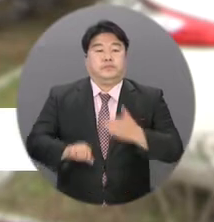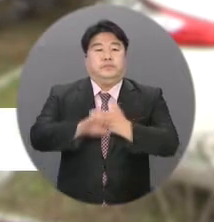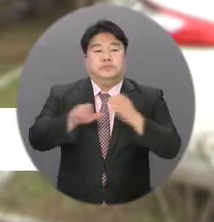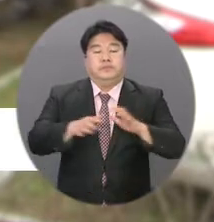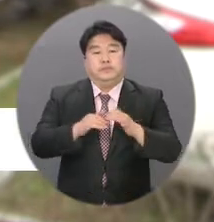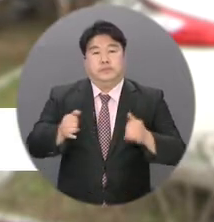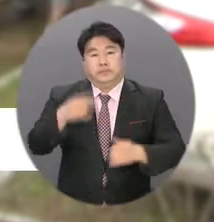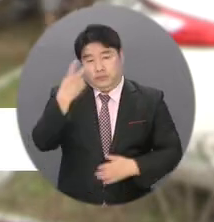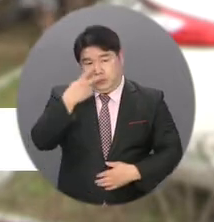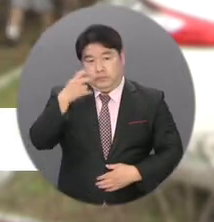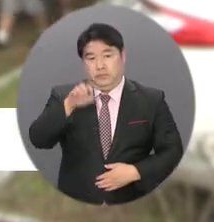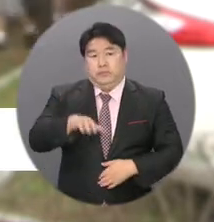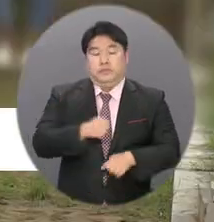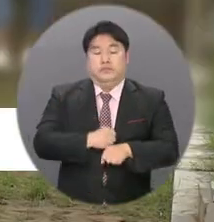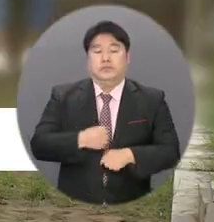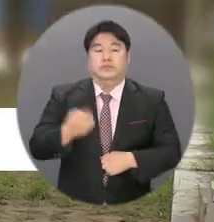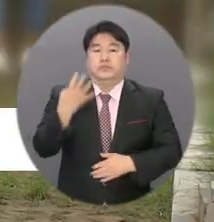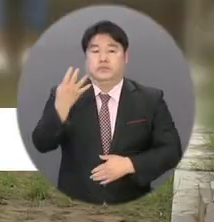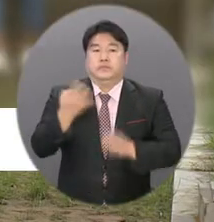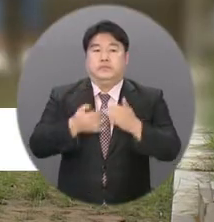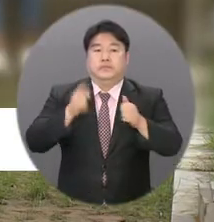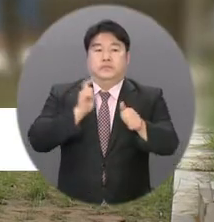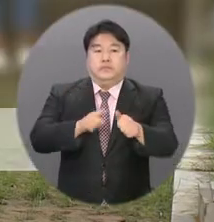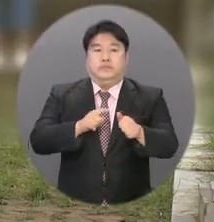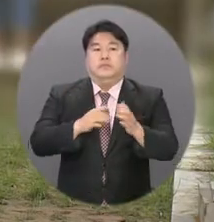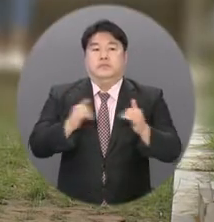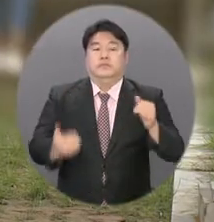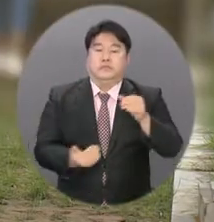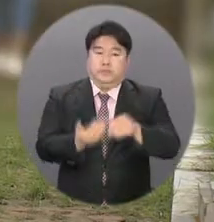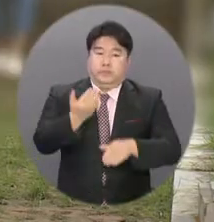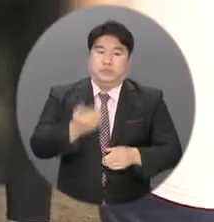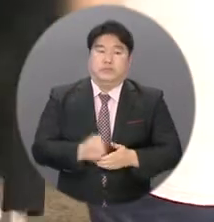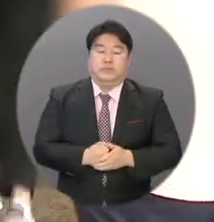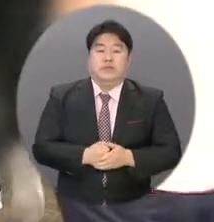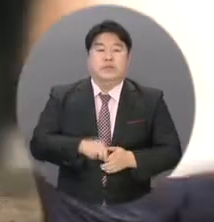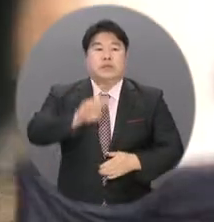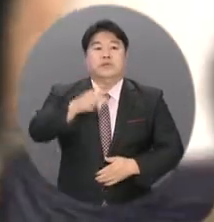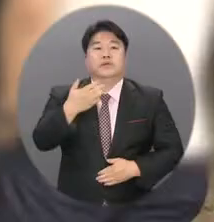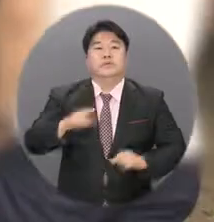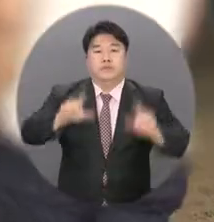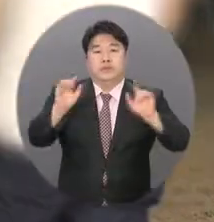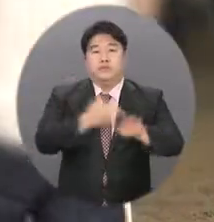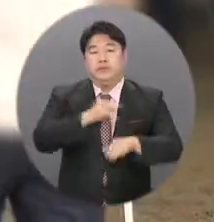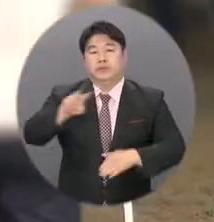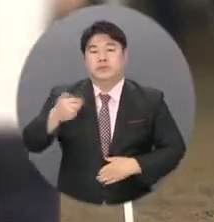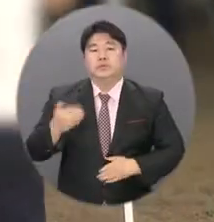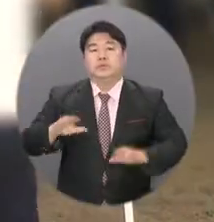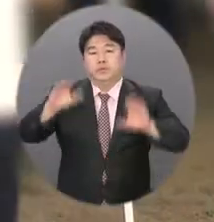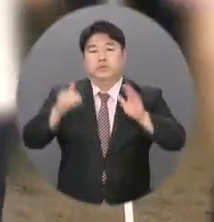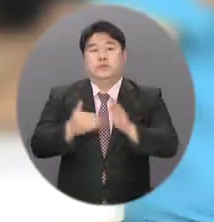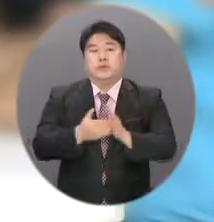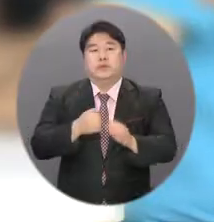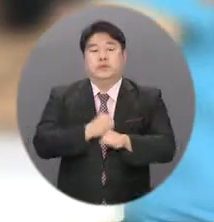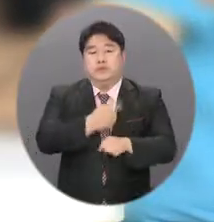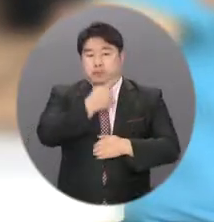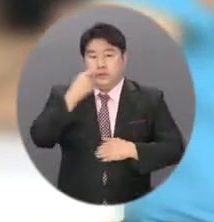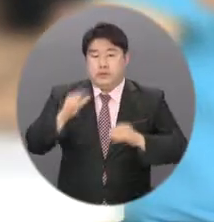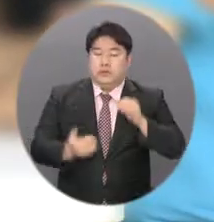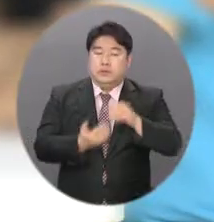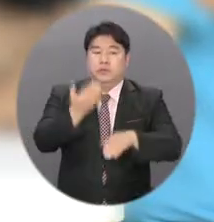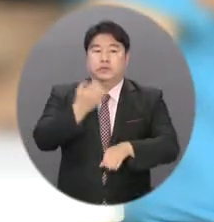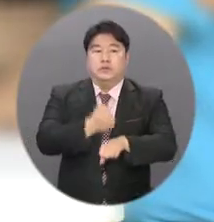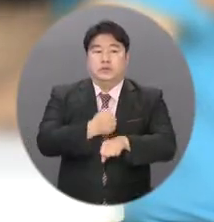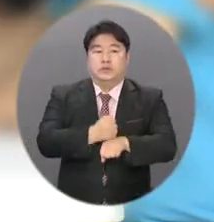외국인 선제 검사에서 또다시 4명의 확진자가 발생했습니다. 28일부터 29일까지 증상이 발현된 외국인